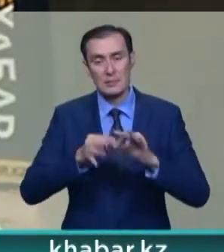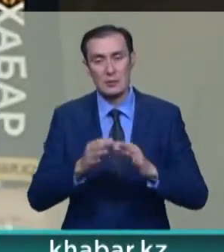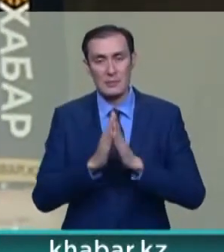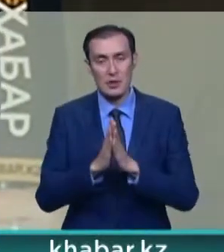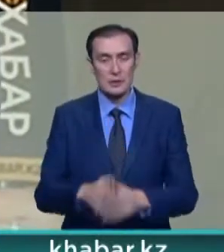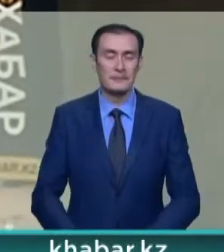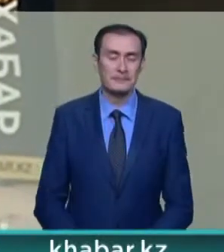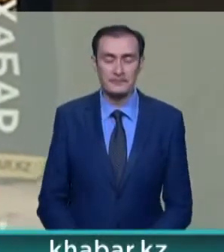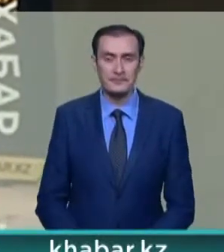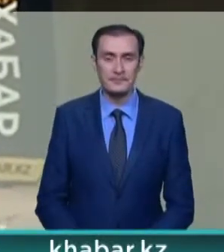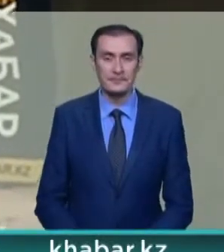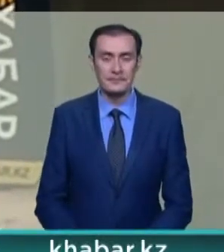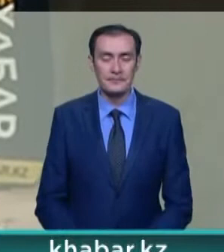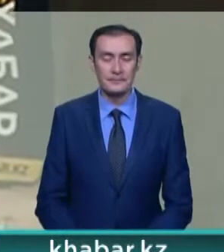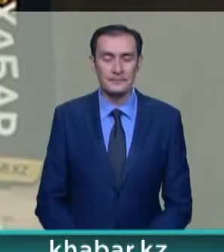слово.